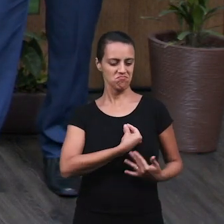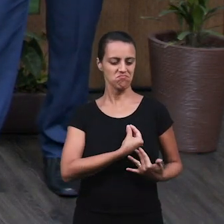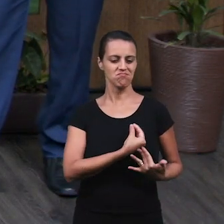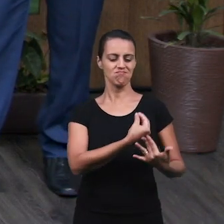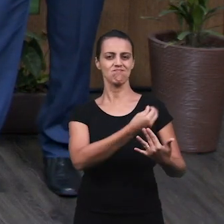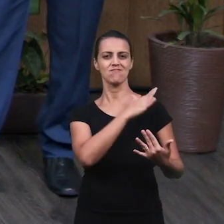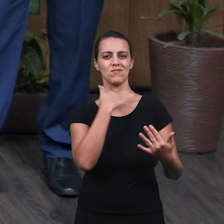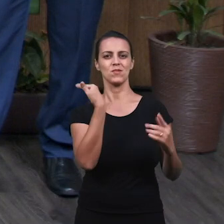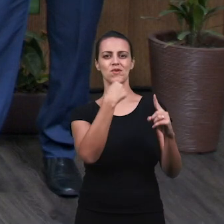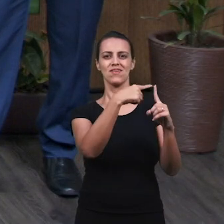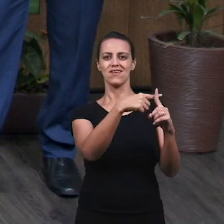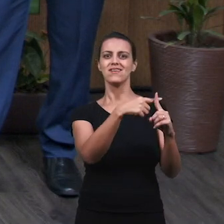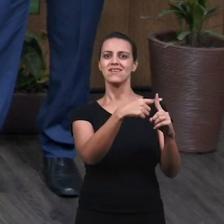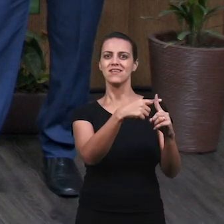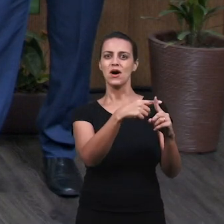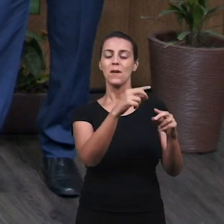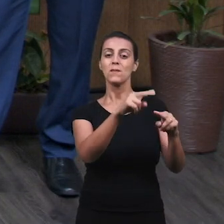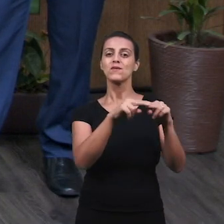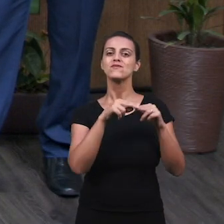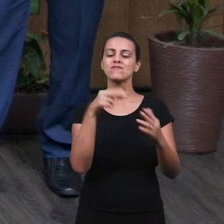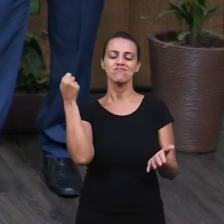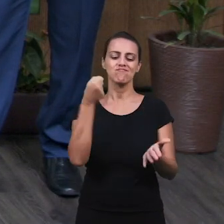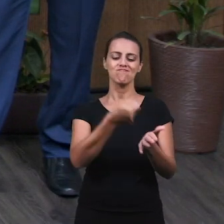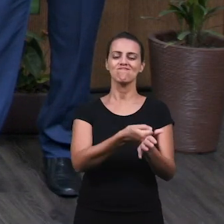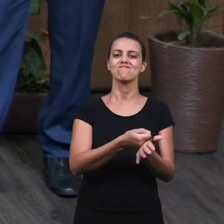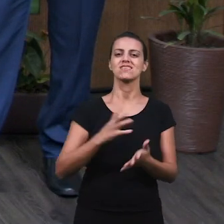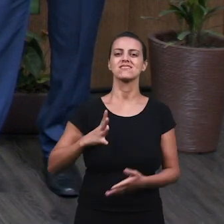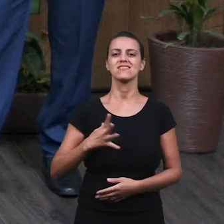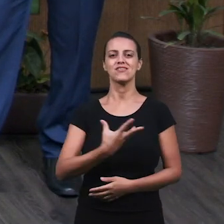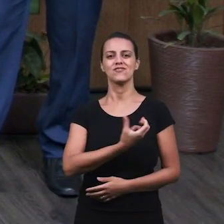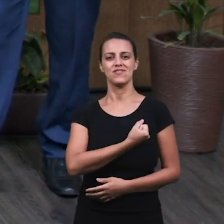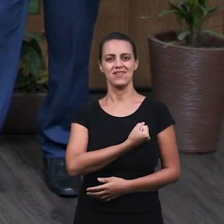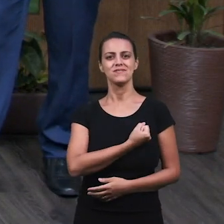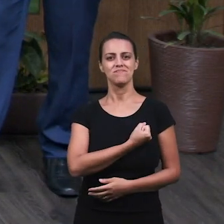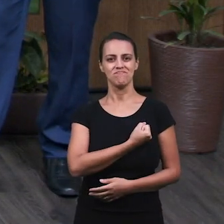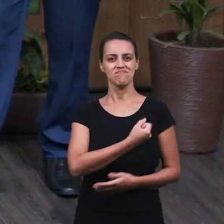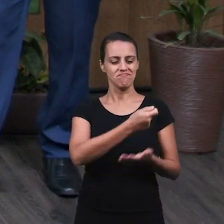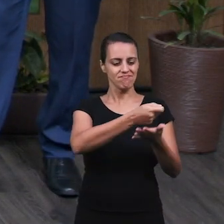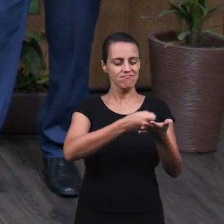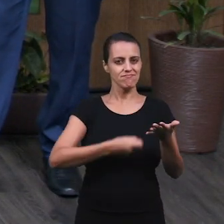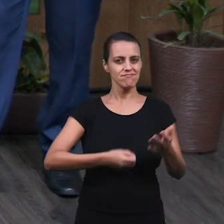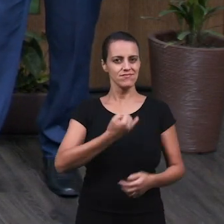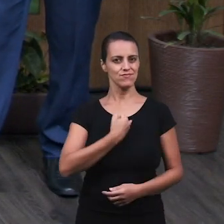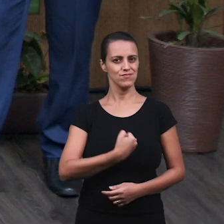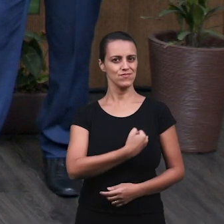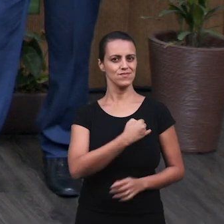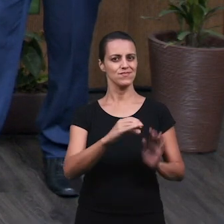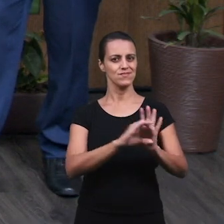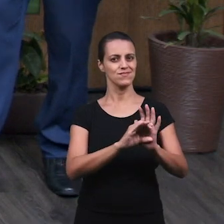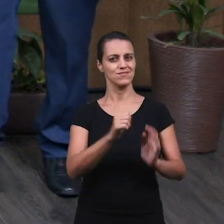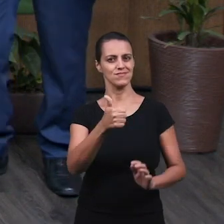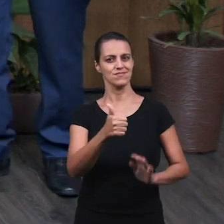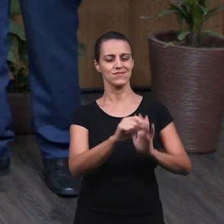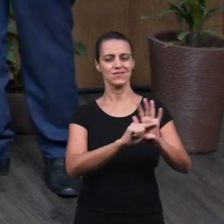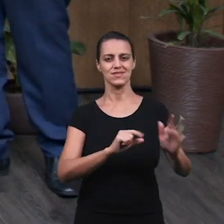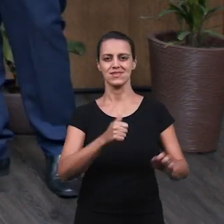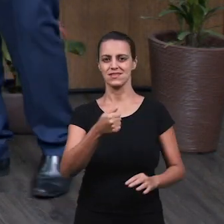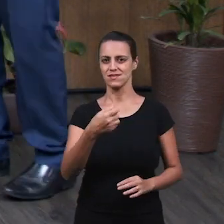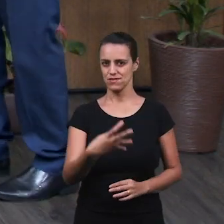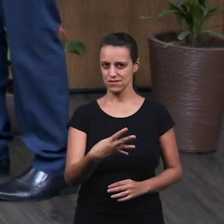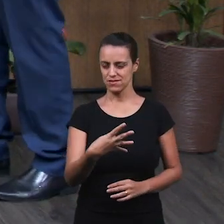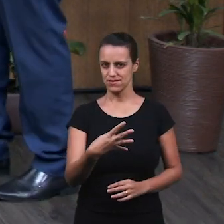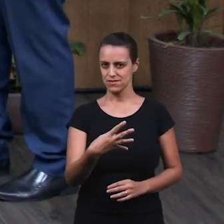l'homme, comme il est écrit en Jean, chapitre 1, verset 14, qui dit, « Et le Verbe s'est fait